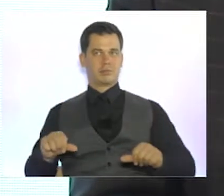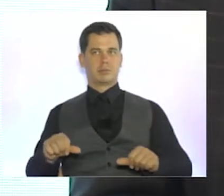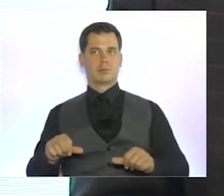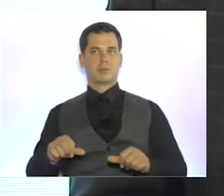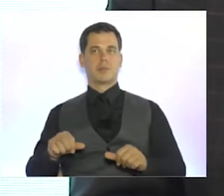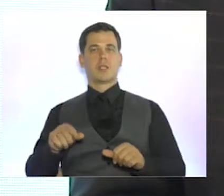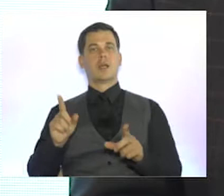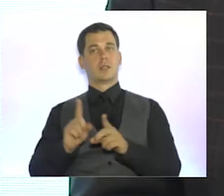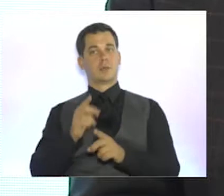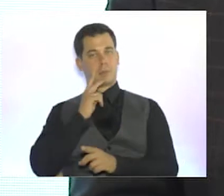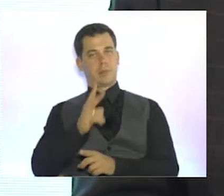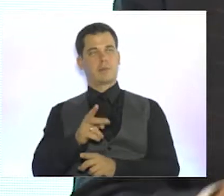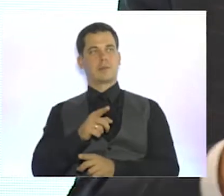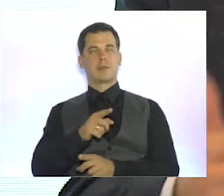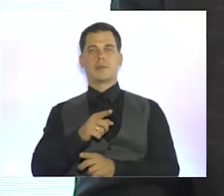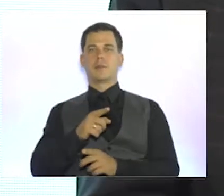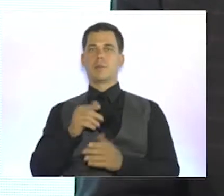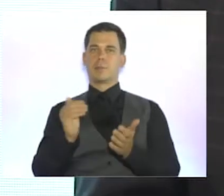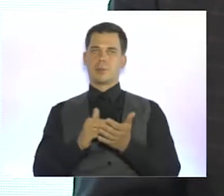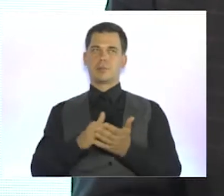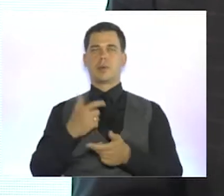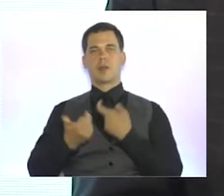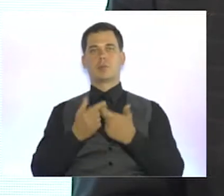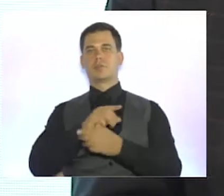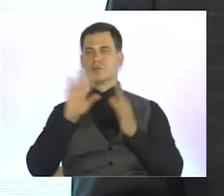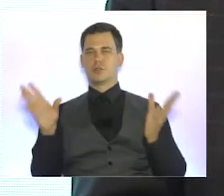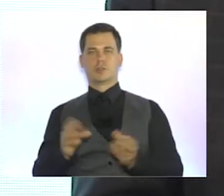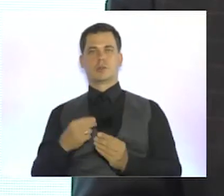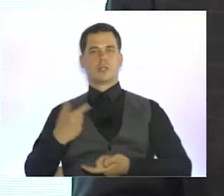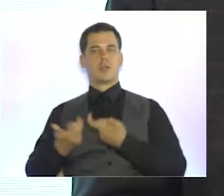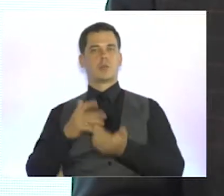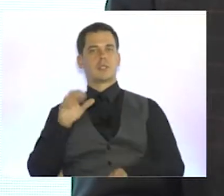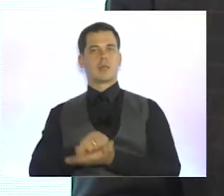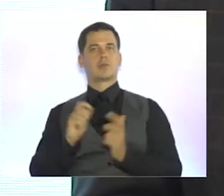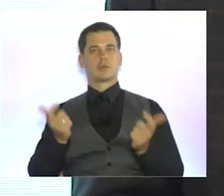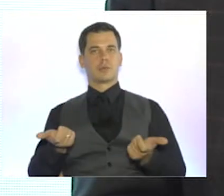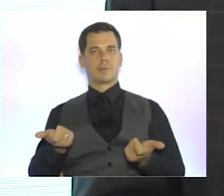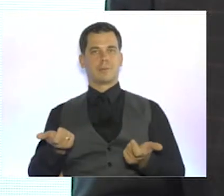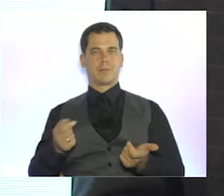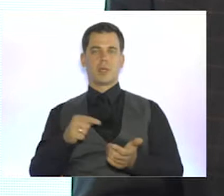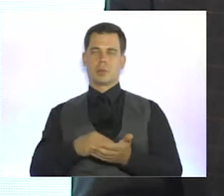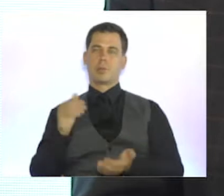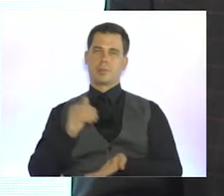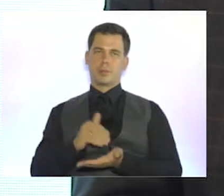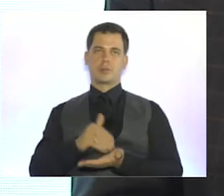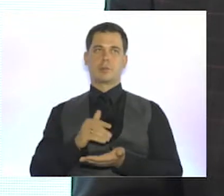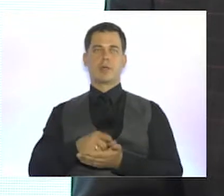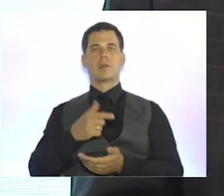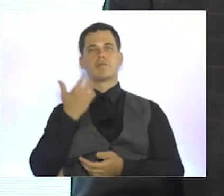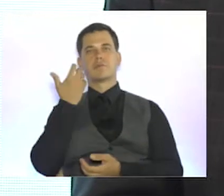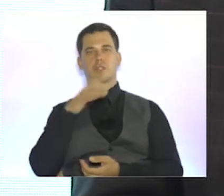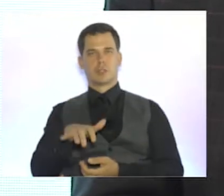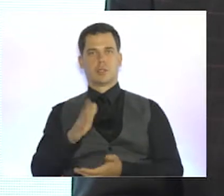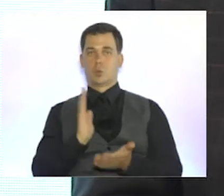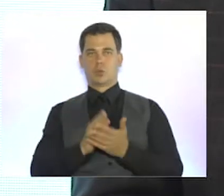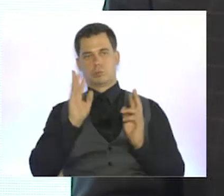to, co powinniśmy tak naprawdę dzisiaj wszyscy zrobić, to zapewnić na możliwie wczesnym